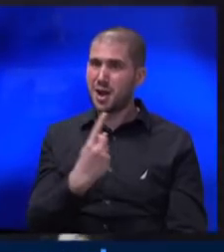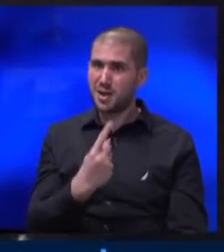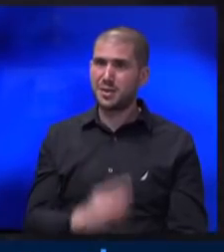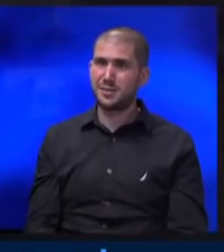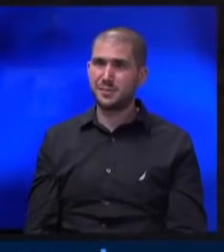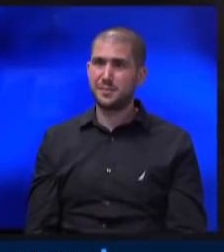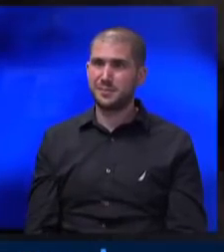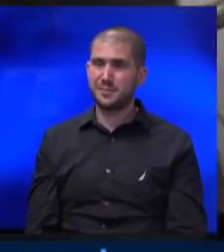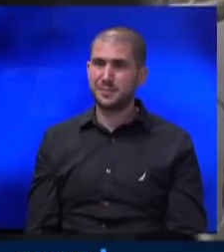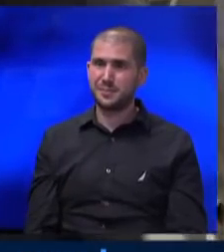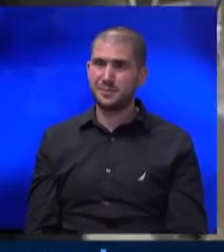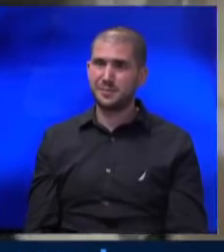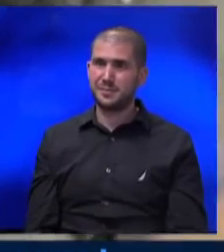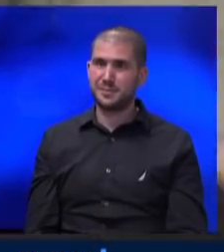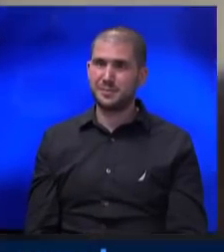3, 2, 1.